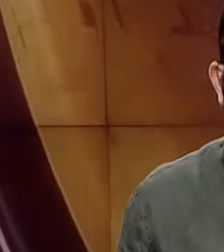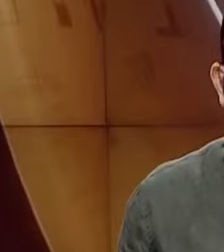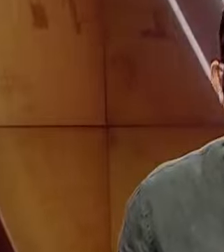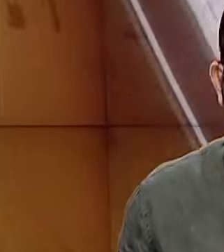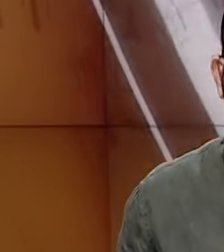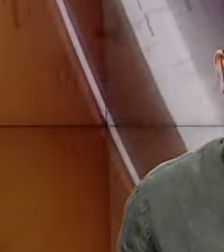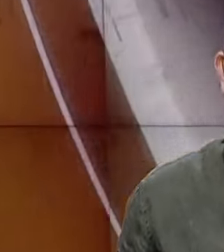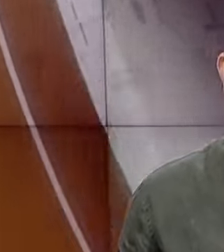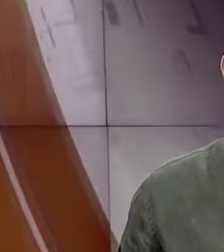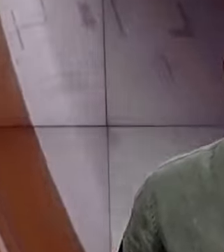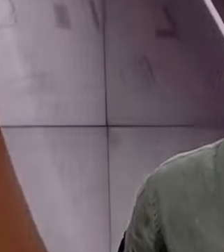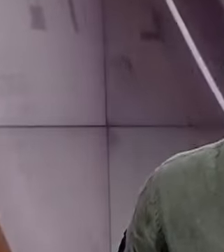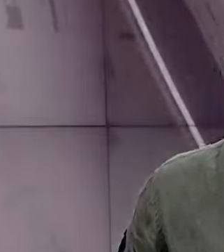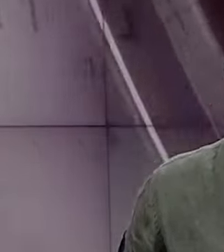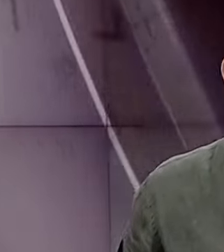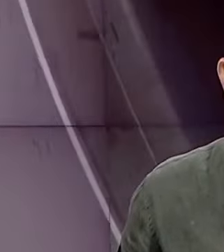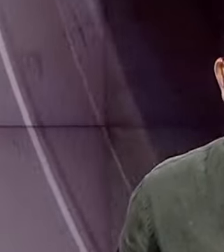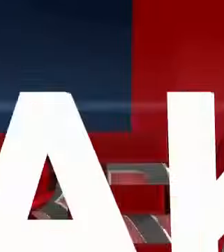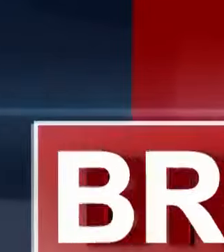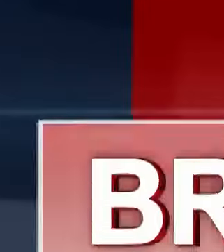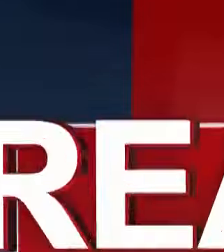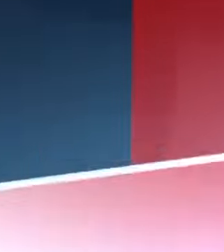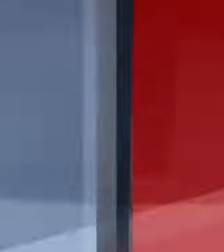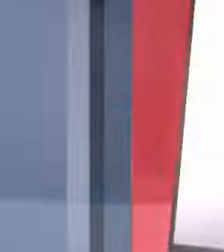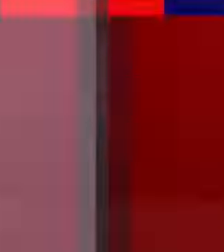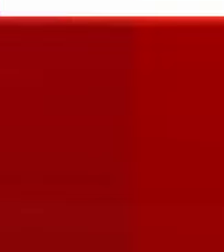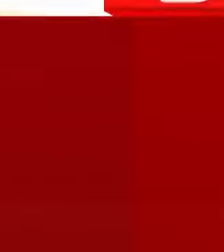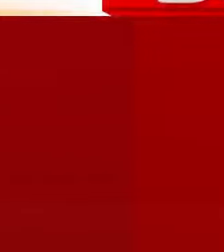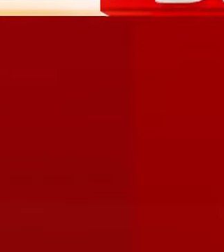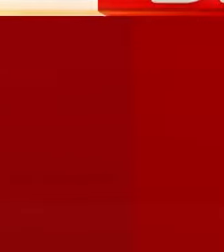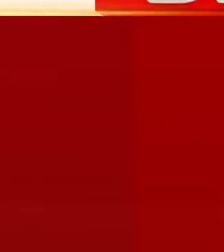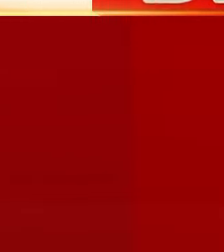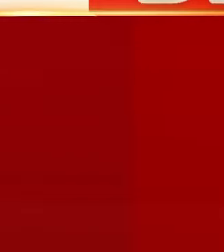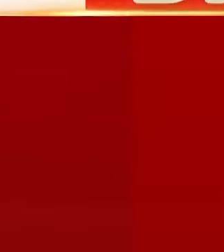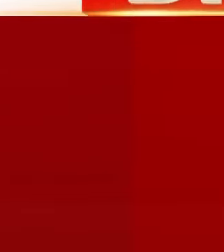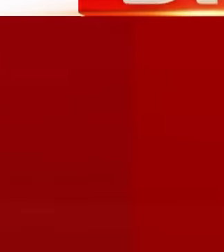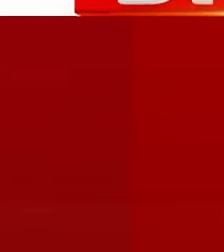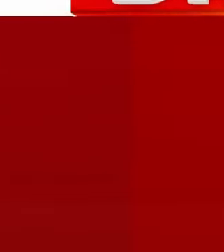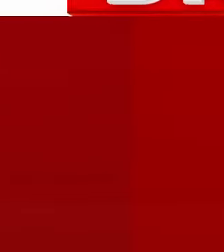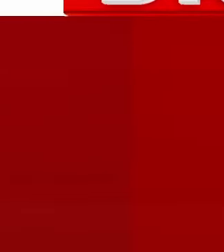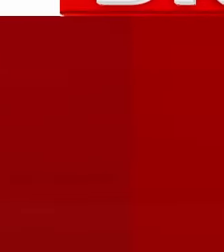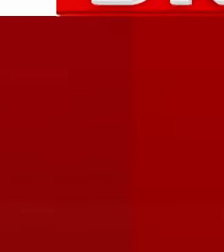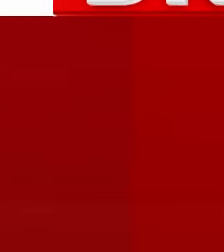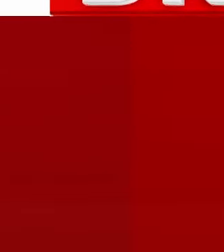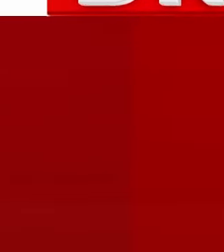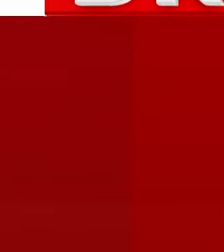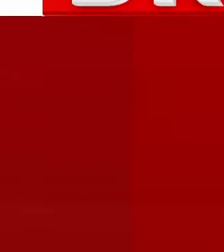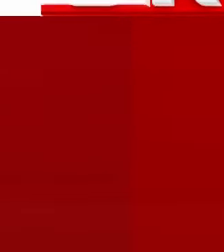അദ്ദേഹത്തിന്റെ പശ്ചാത്തലം? പ്രതീക്ഷ, അയോധ്യ രാമക്ഷേത്ര പ്രതിഷ്ഠയുമായി ബന്ധപ്പെട്ട് ഗായിക കെ എസ് ചിത്ര